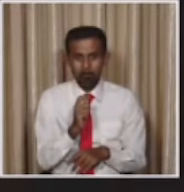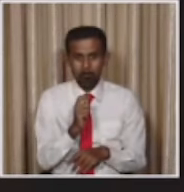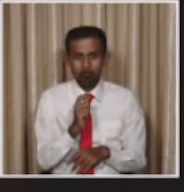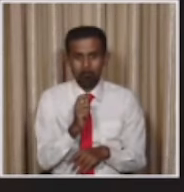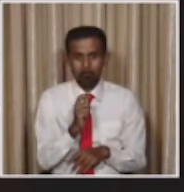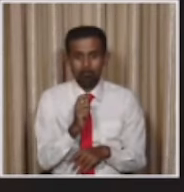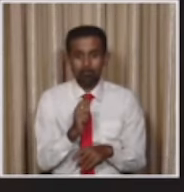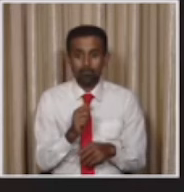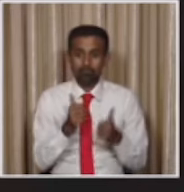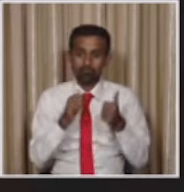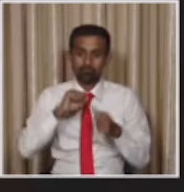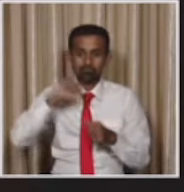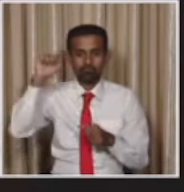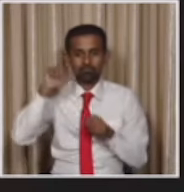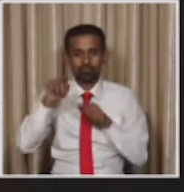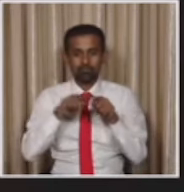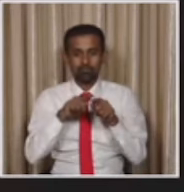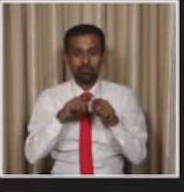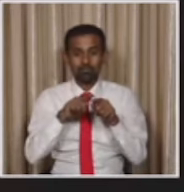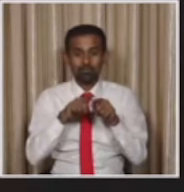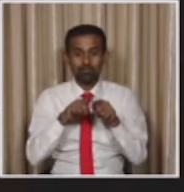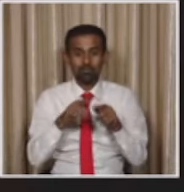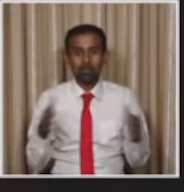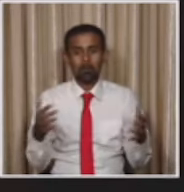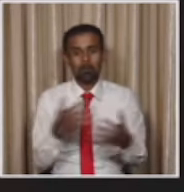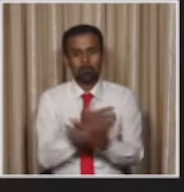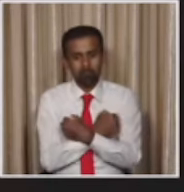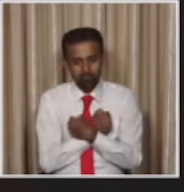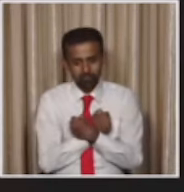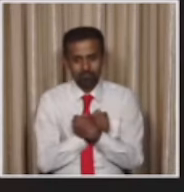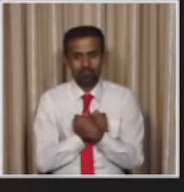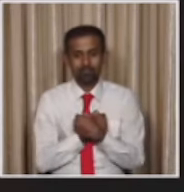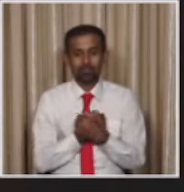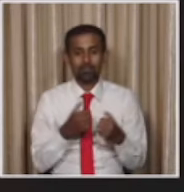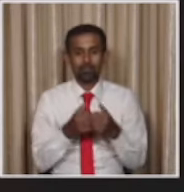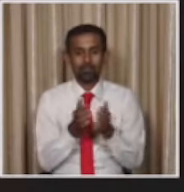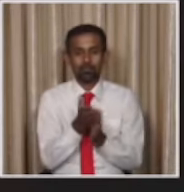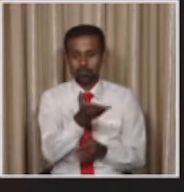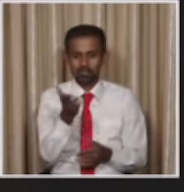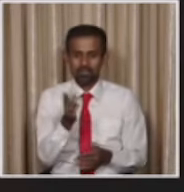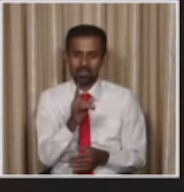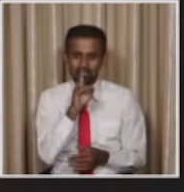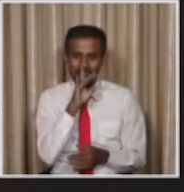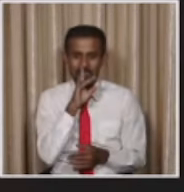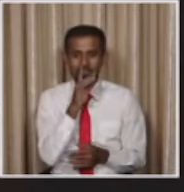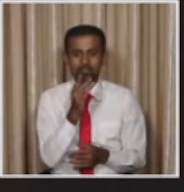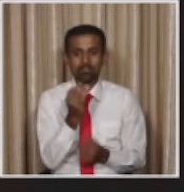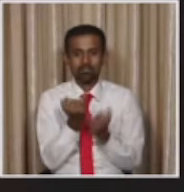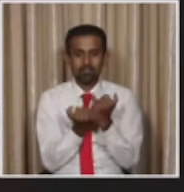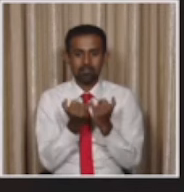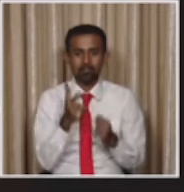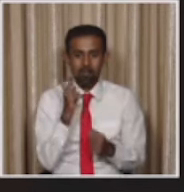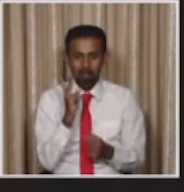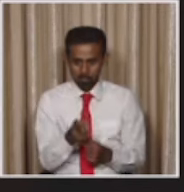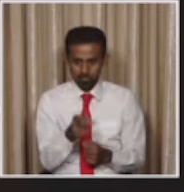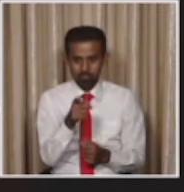සුර කුමාරයෙක් කැටියට පිළිගන්න බදාගන්න වැළඳගන්න තමුන්නාසලගේ ලැජ්ජාලහර කපලා